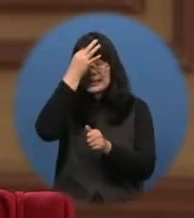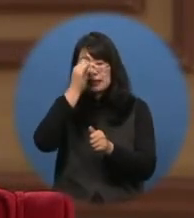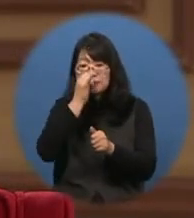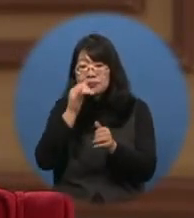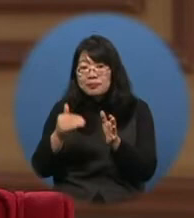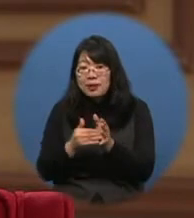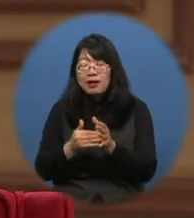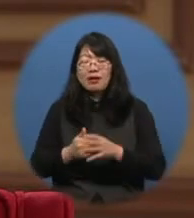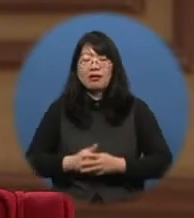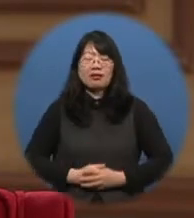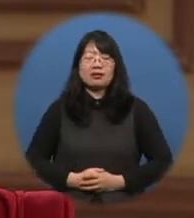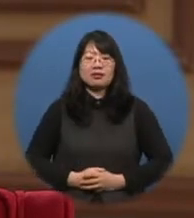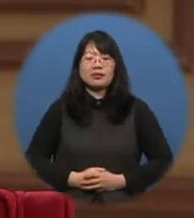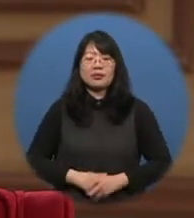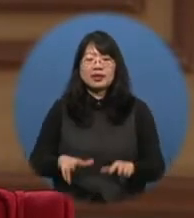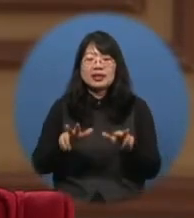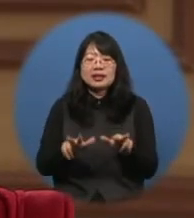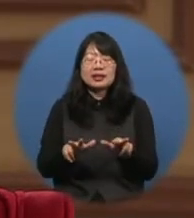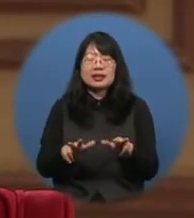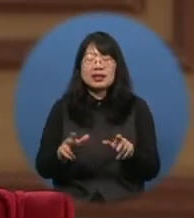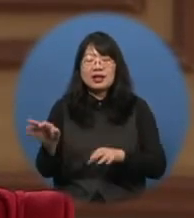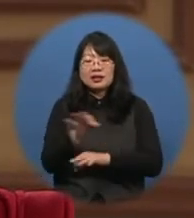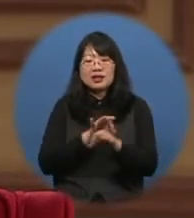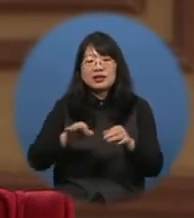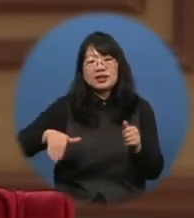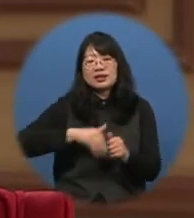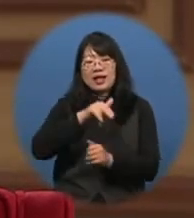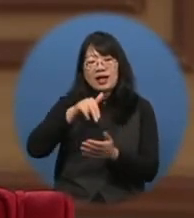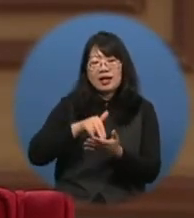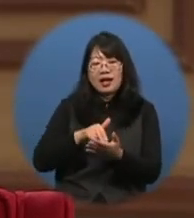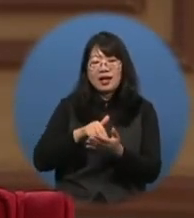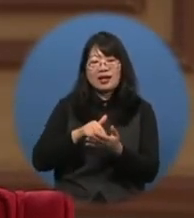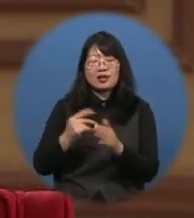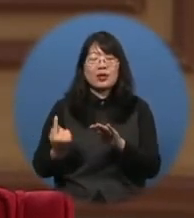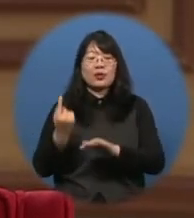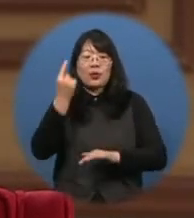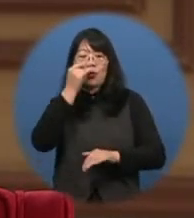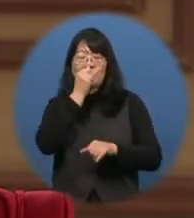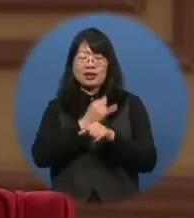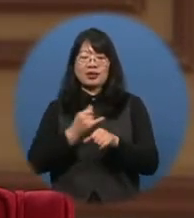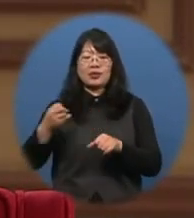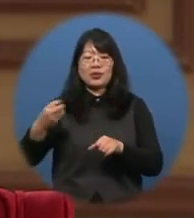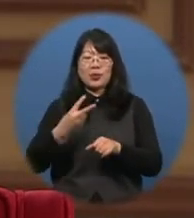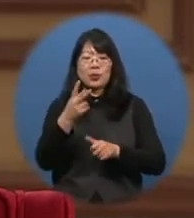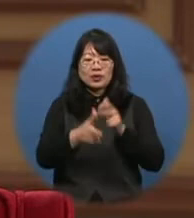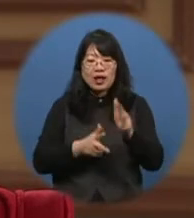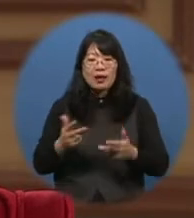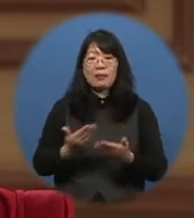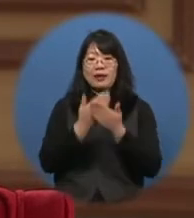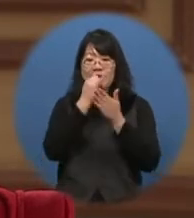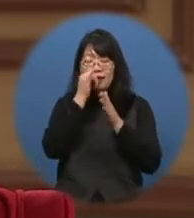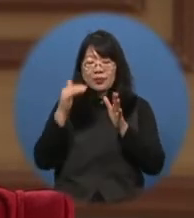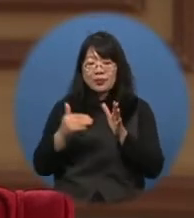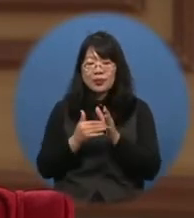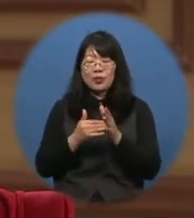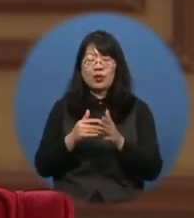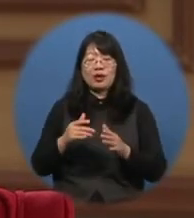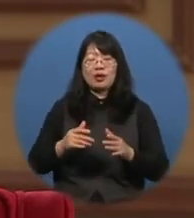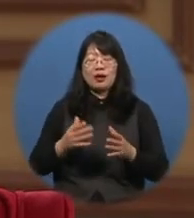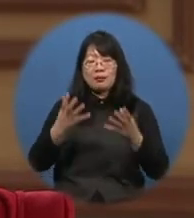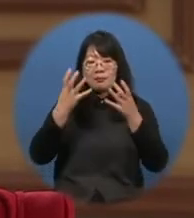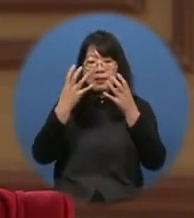되겠죠. 그렇죠. 예, 예. 네. 지금 이제 경제 상황이 고도화되고 또 산업도 발달하고